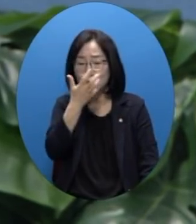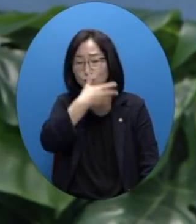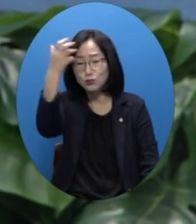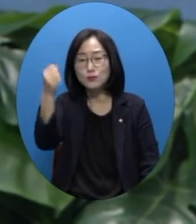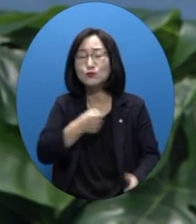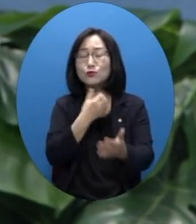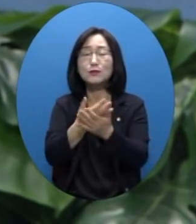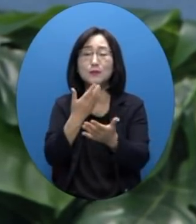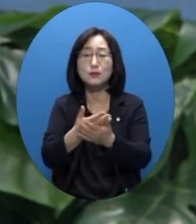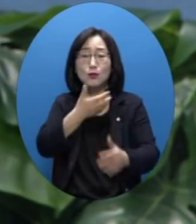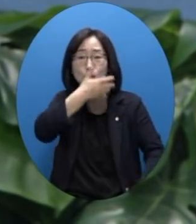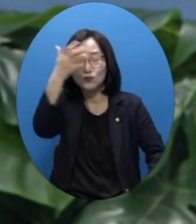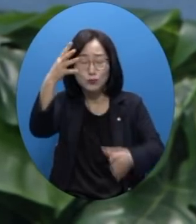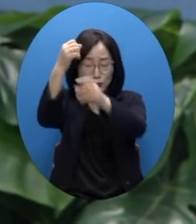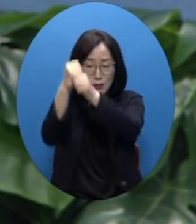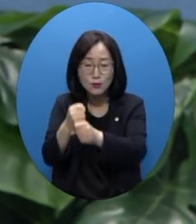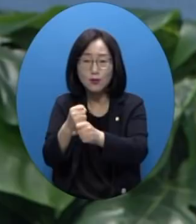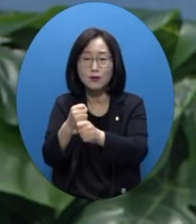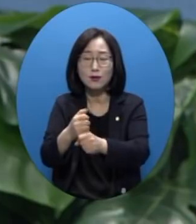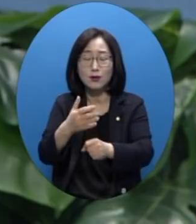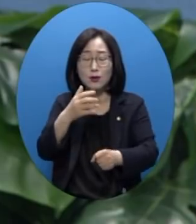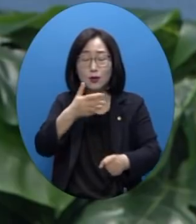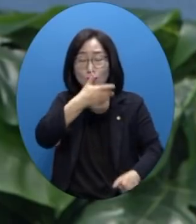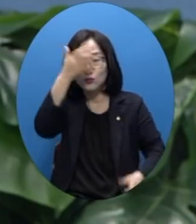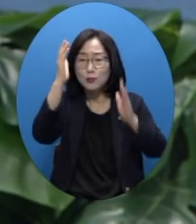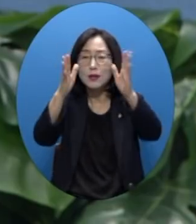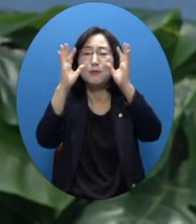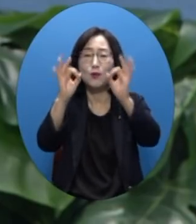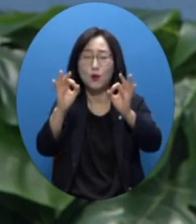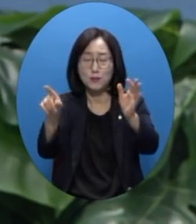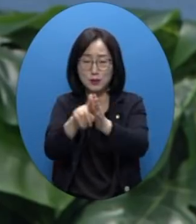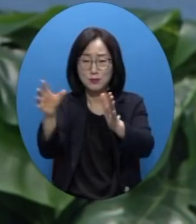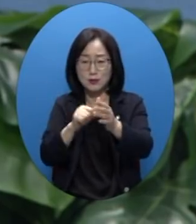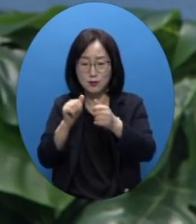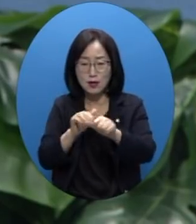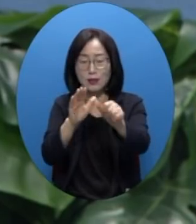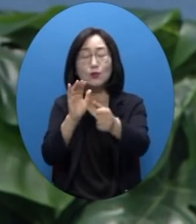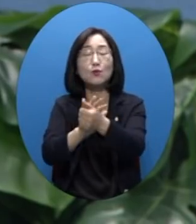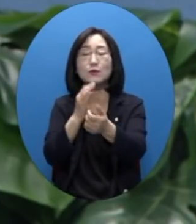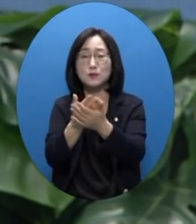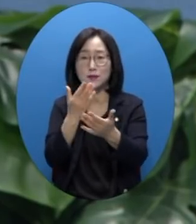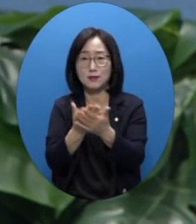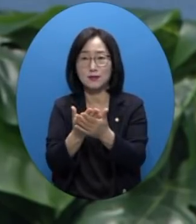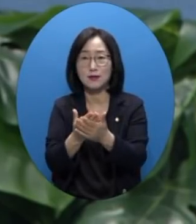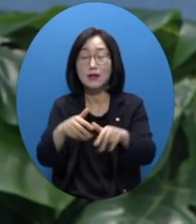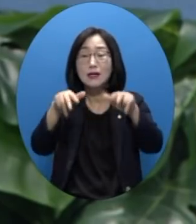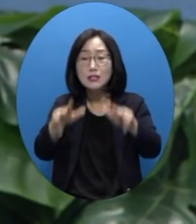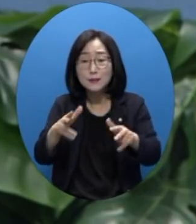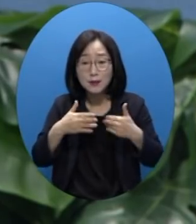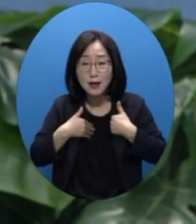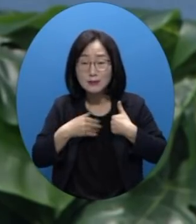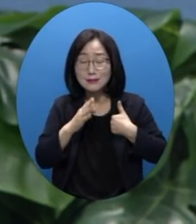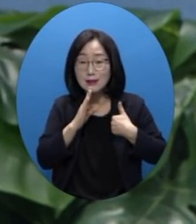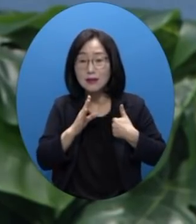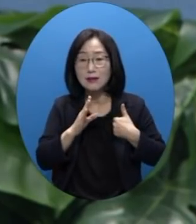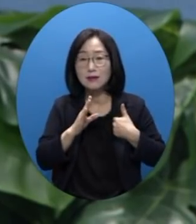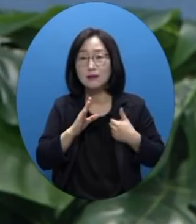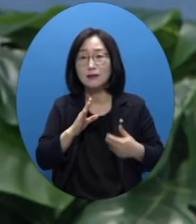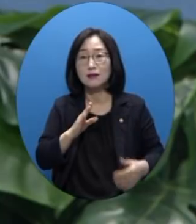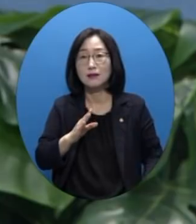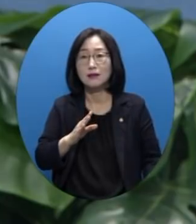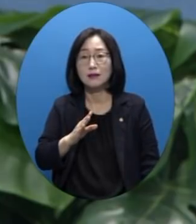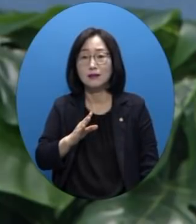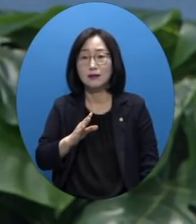주셔서 그 꿈을 붙잡고 그 꿈을 바라보며 믿음으로 나가게 하여 주옵소서. 지금 내가 비록